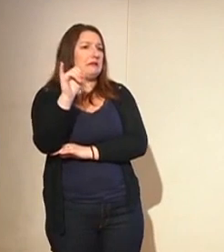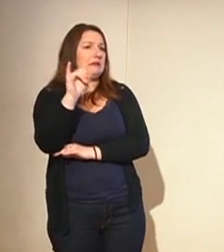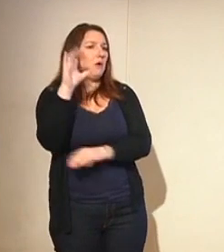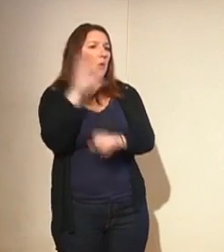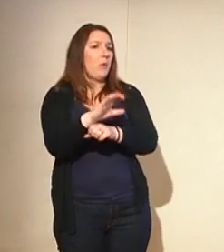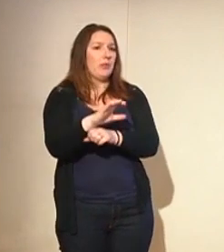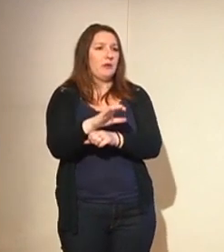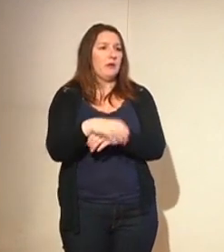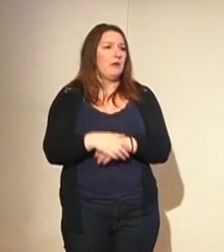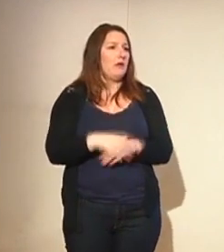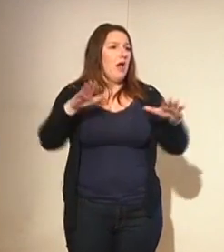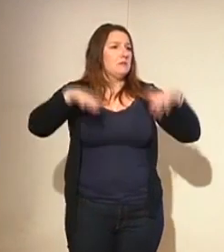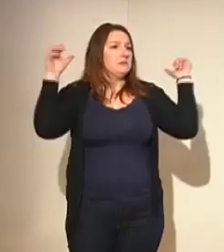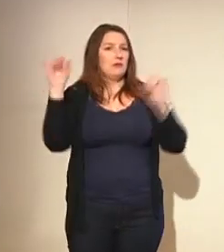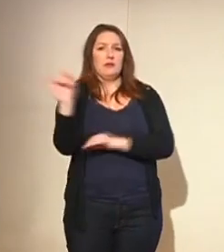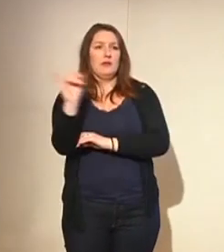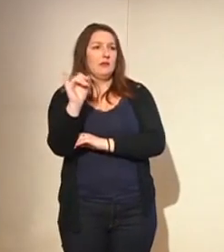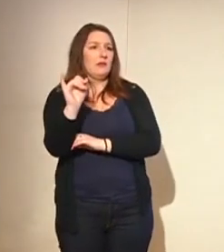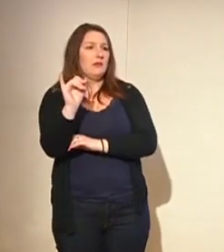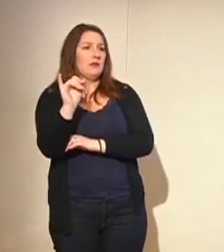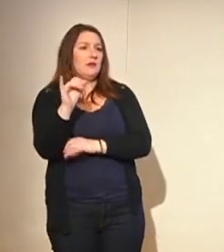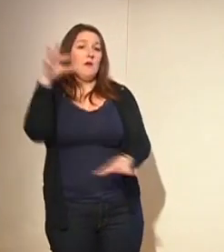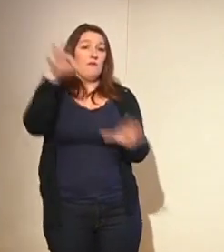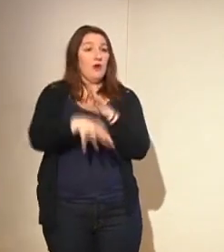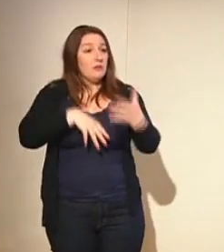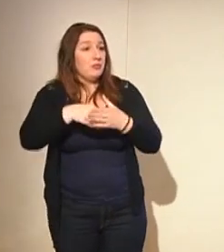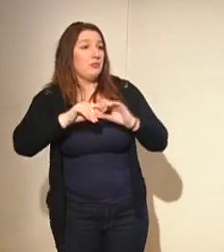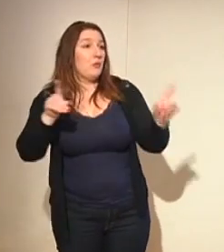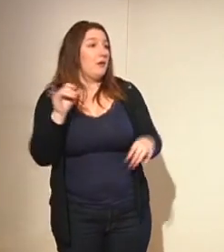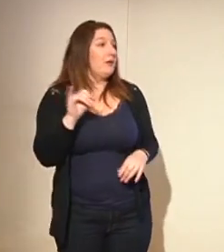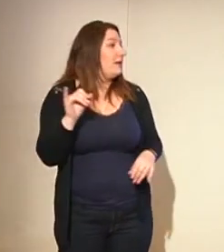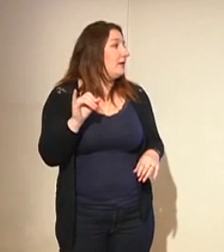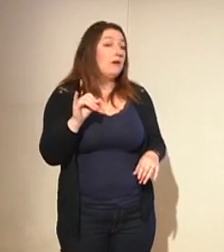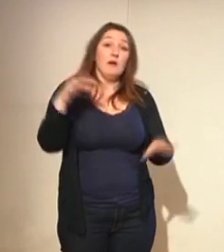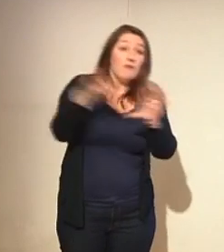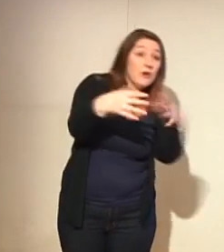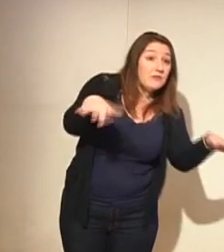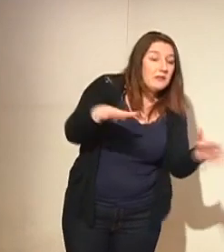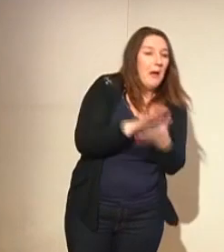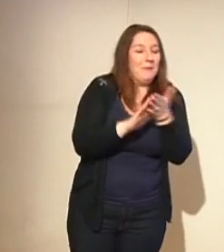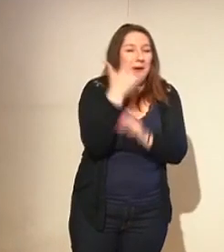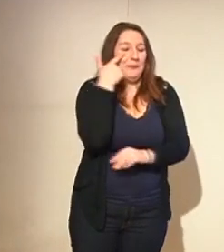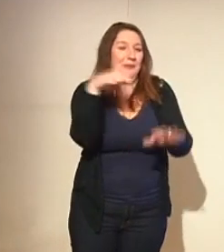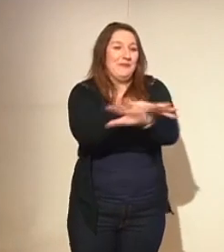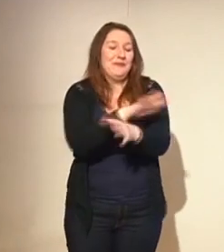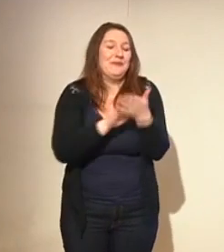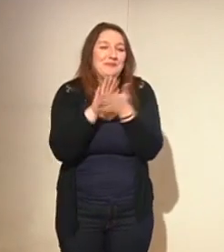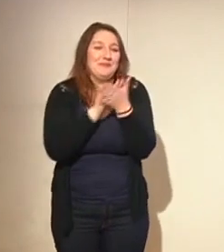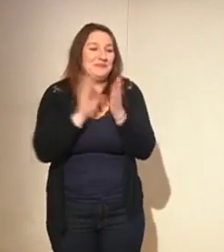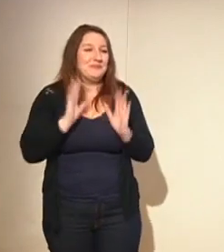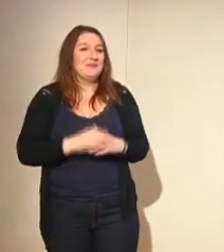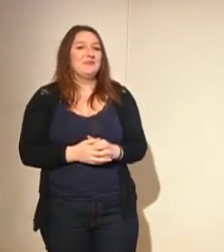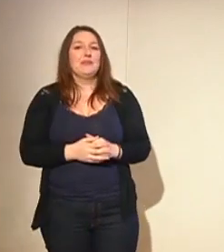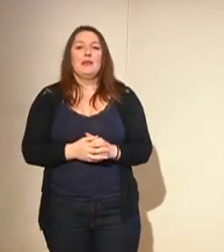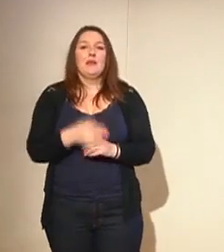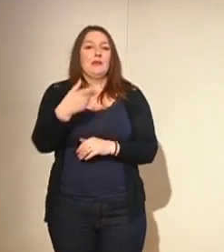qui s'abstient qui ne prend pas part au vote ah vous avez voté j'ai pas vu excusez-moi monsieur Chami donc ce